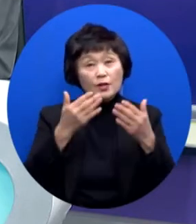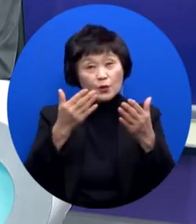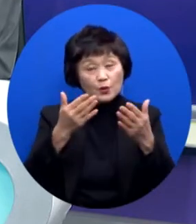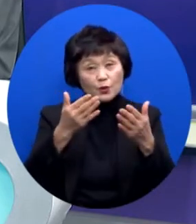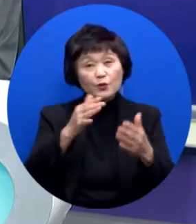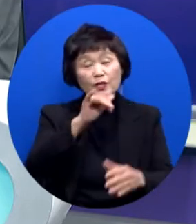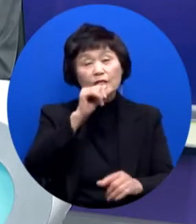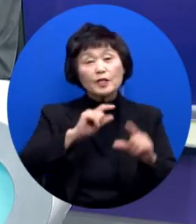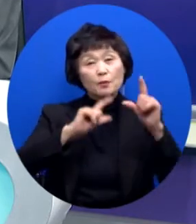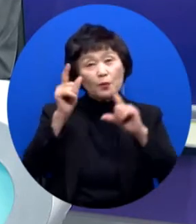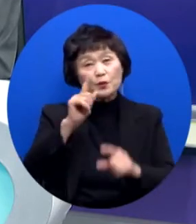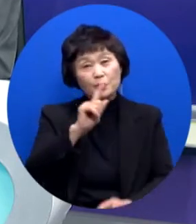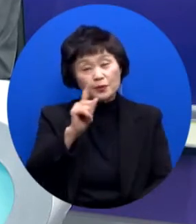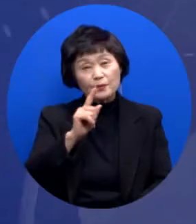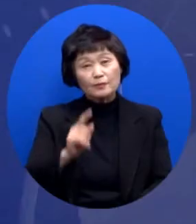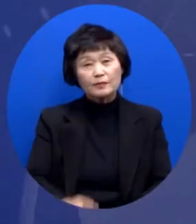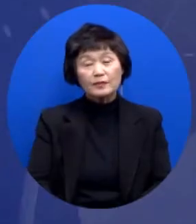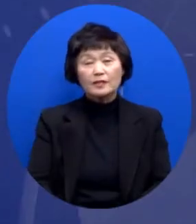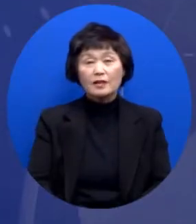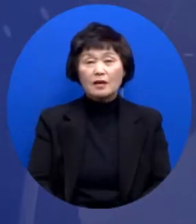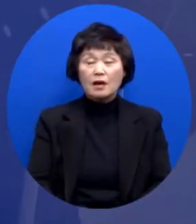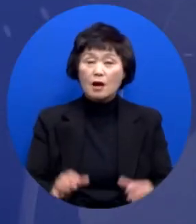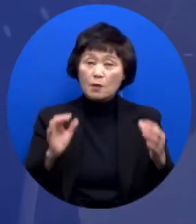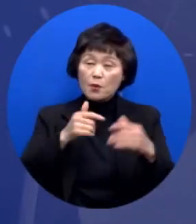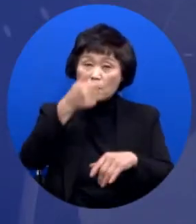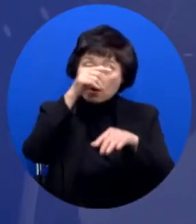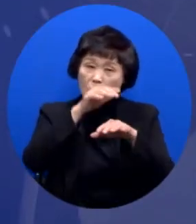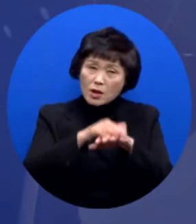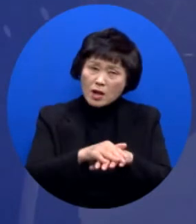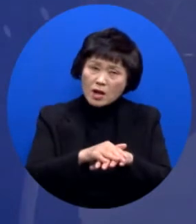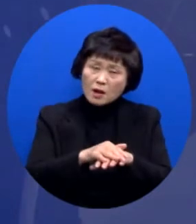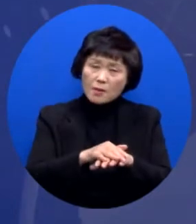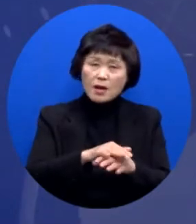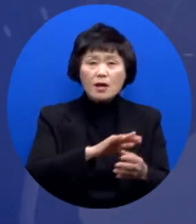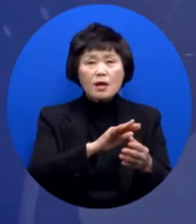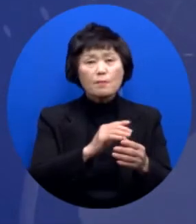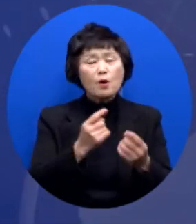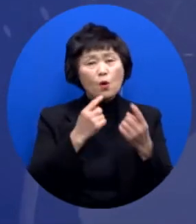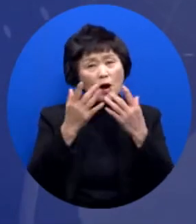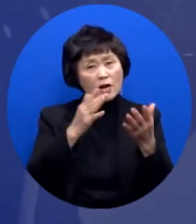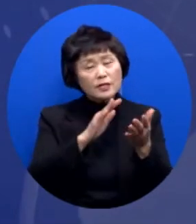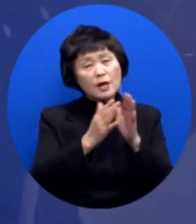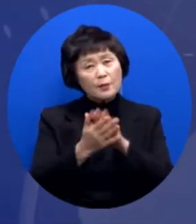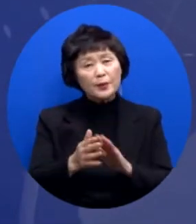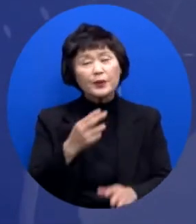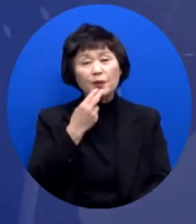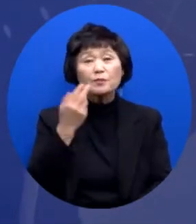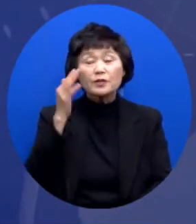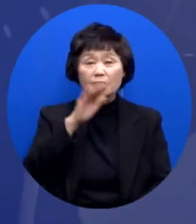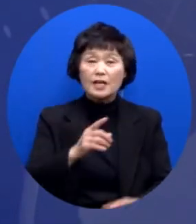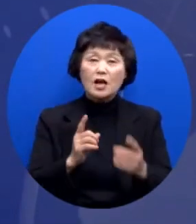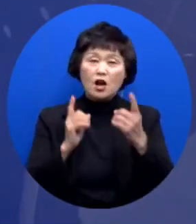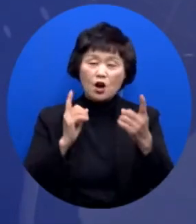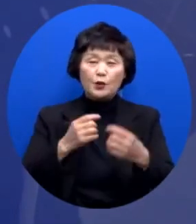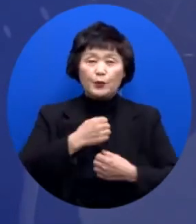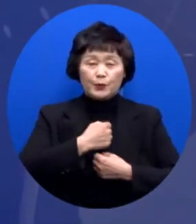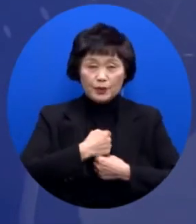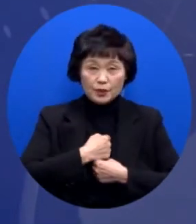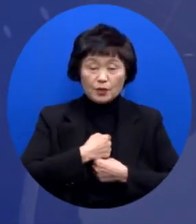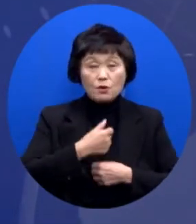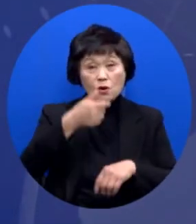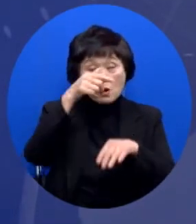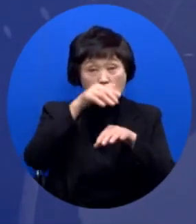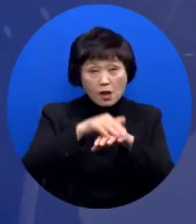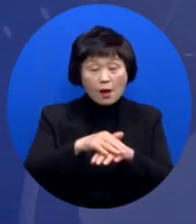상황 어떻습니까 사실상 현장 예배 뚜렷한 변화가 있지는 않았습니다 인원수 제한 에 맞춰서 거리두기 를 준수 했고 예배를